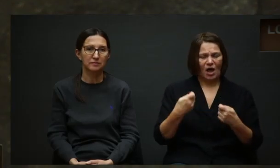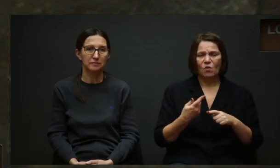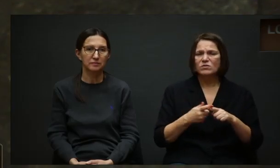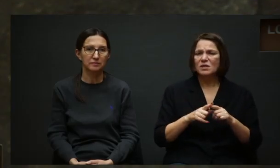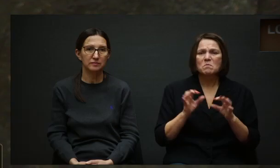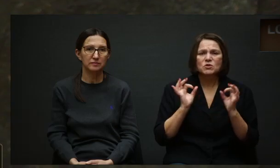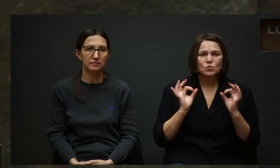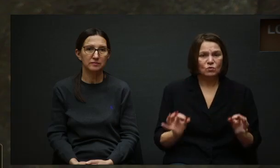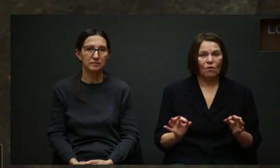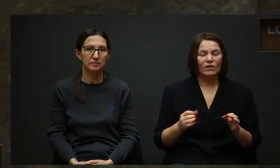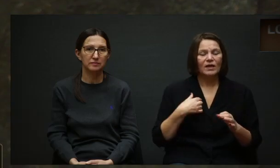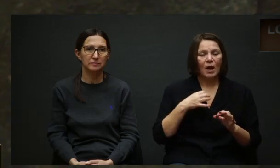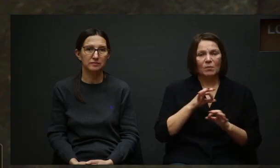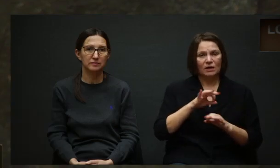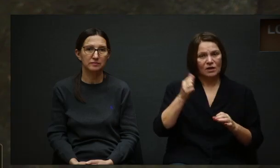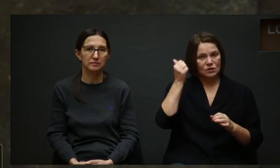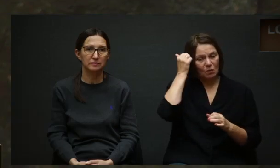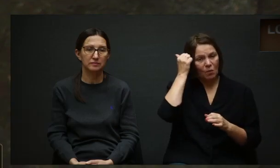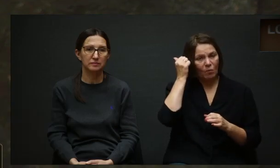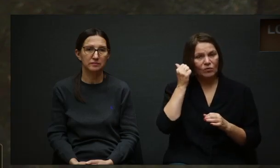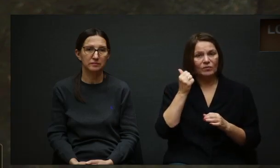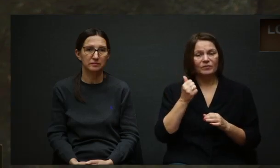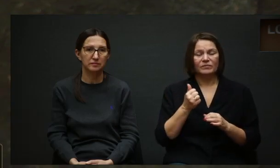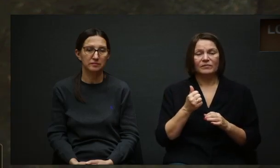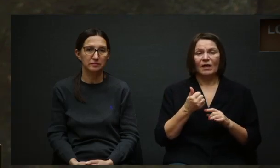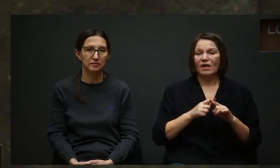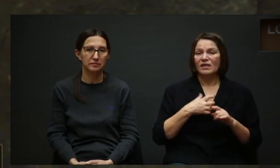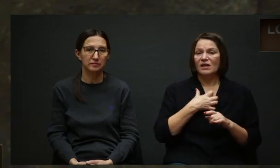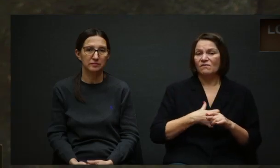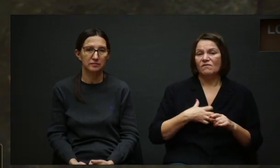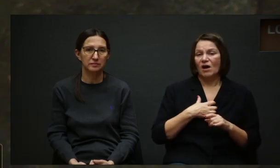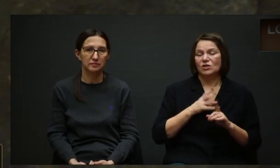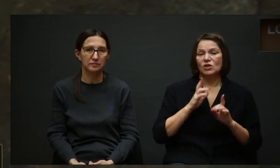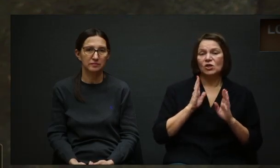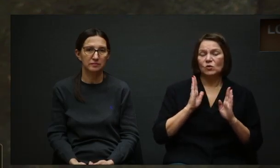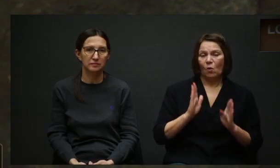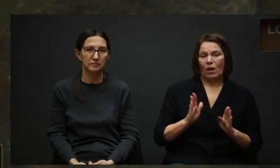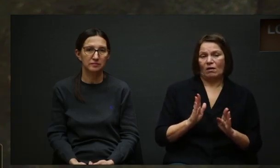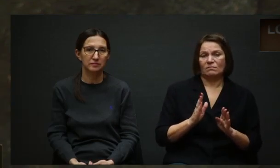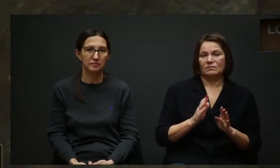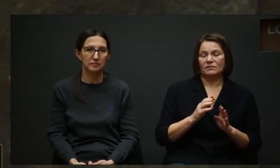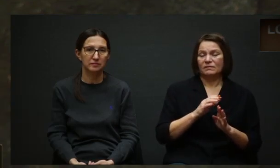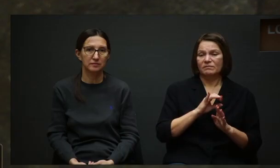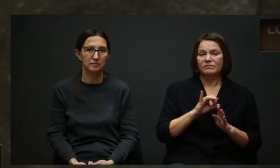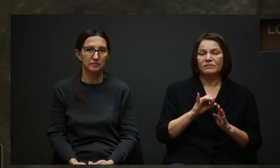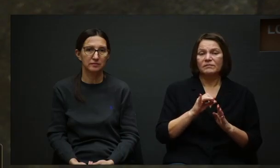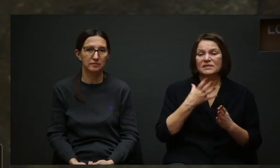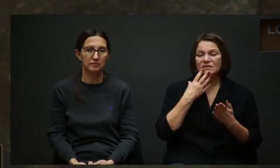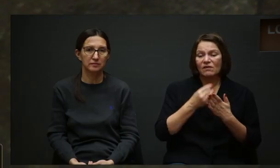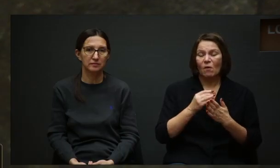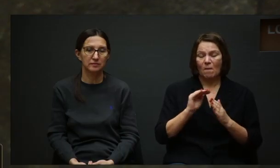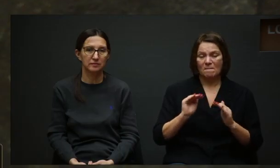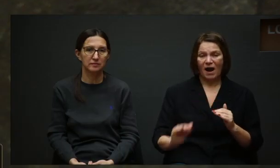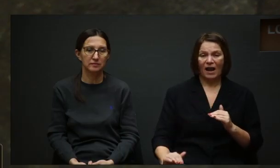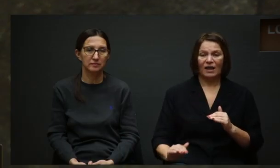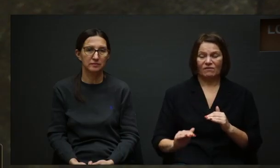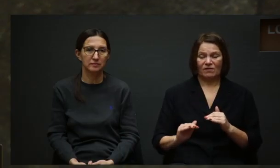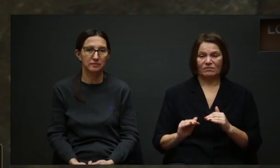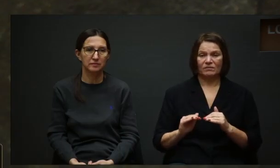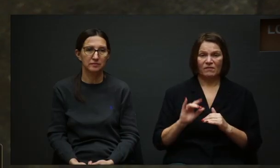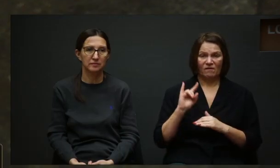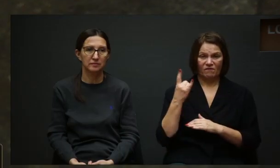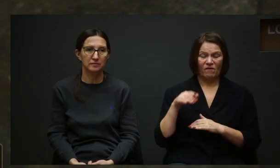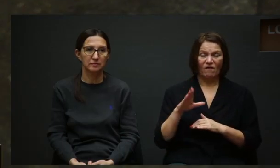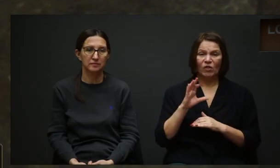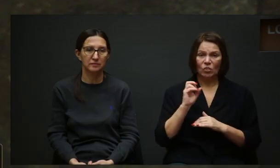Я прекрасно помню, как даже не важно не то, как я сама, а как своего маленького внука Матвея я привела сюда